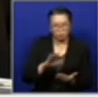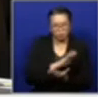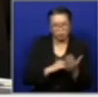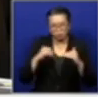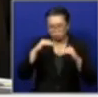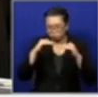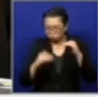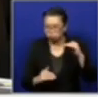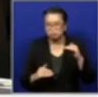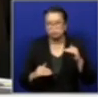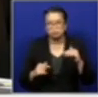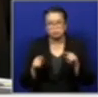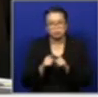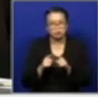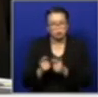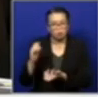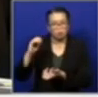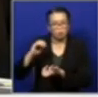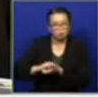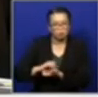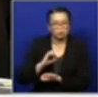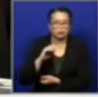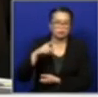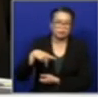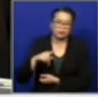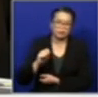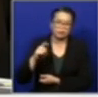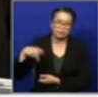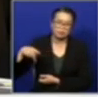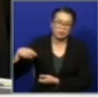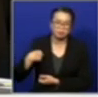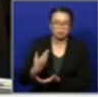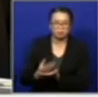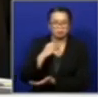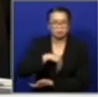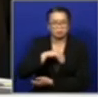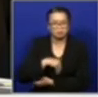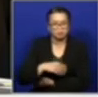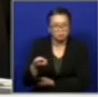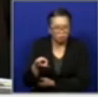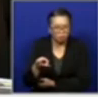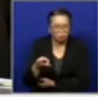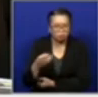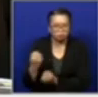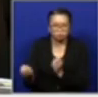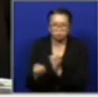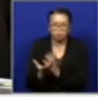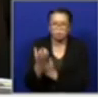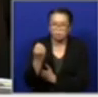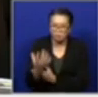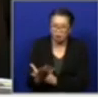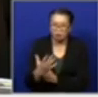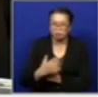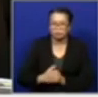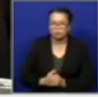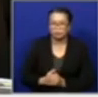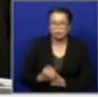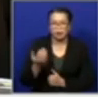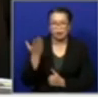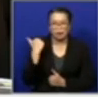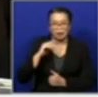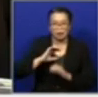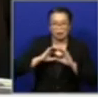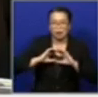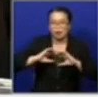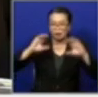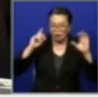ซึ่งจริงๆแล้วการเจรจาผ่านอาเซียนจะทำให้ไทยมีอำนาจต่อรองที่สูงกว่าแน่นอนค่ะแต่ทำไมเราถึงยอมเอ